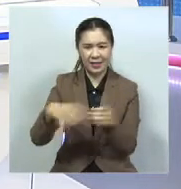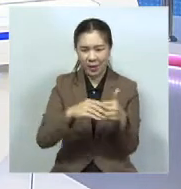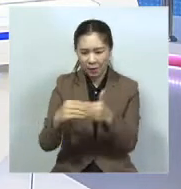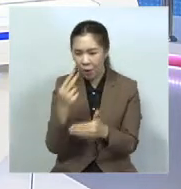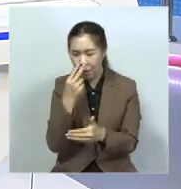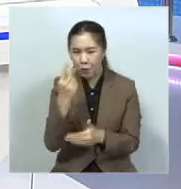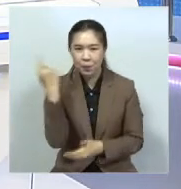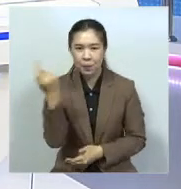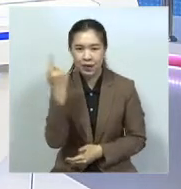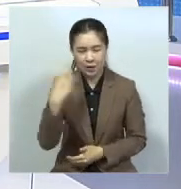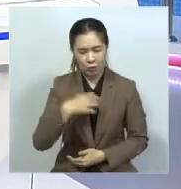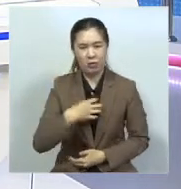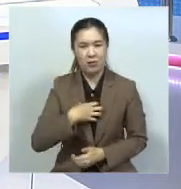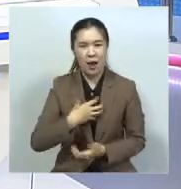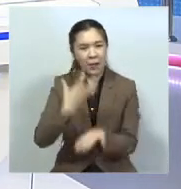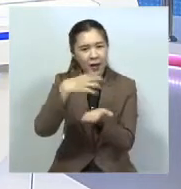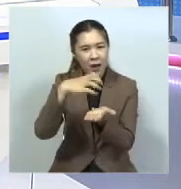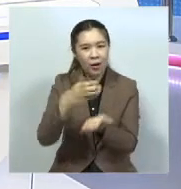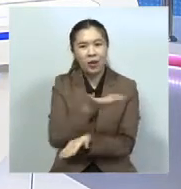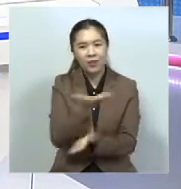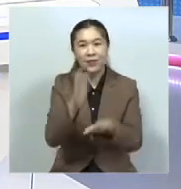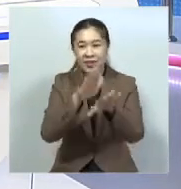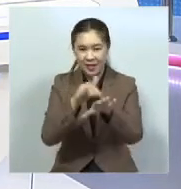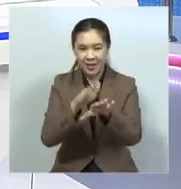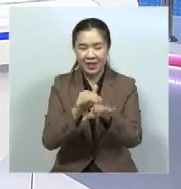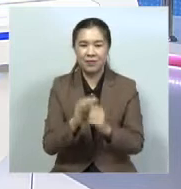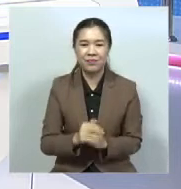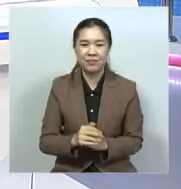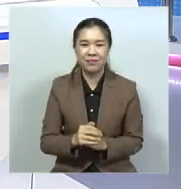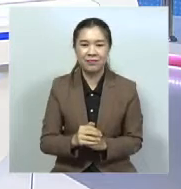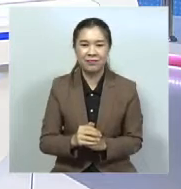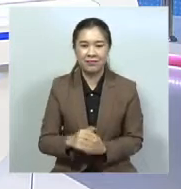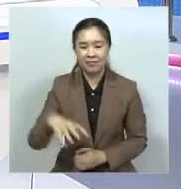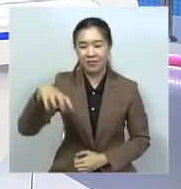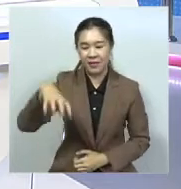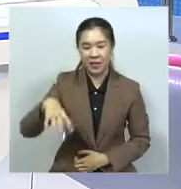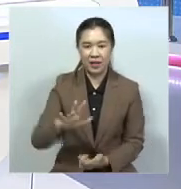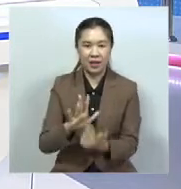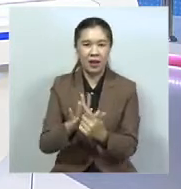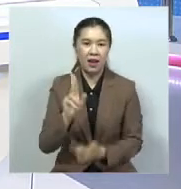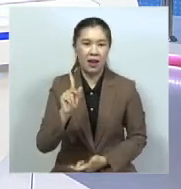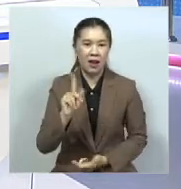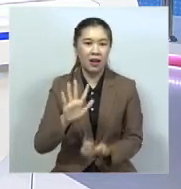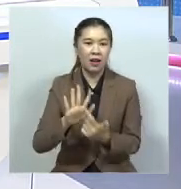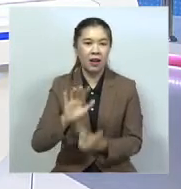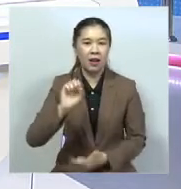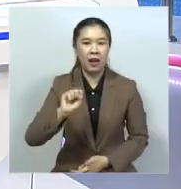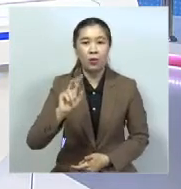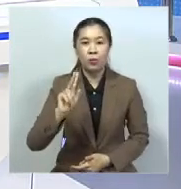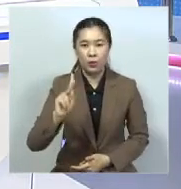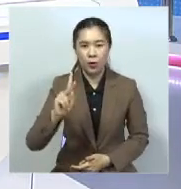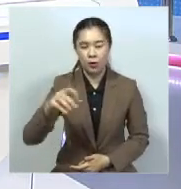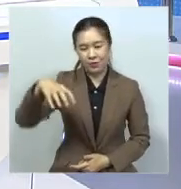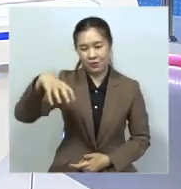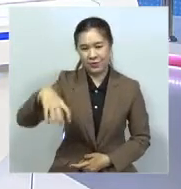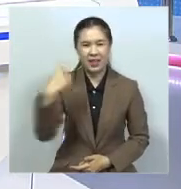าไปเที่ยวมาแล้วบอกโอ้โหอยากจะแนะนำอยากจะเชิญชวนเลยนะคะไปที่อุทยานแห่งชาติเขาศกค่ะอีกหนึ่งแหล่งท่องเที่ยวที่น่